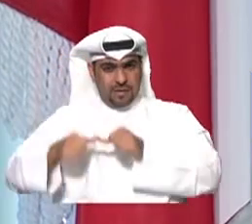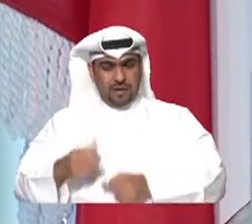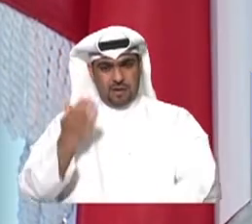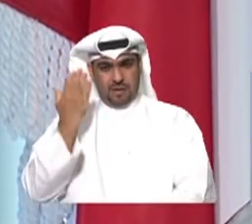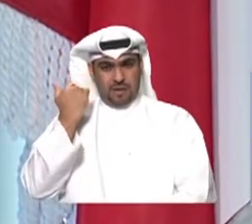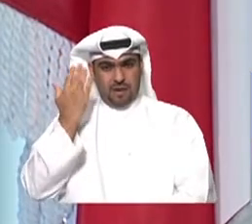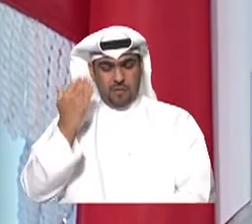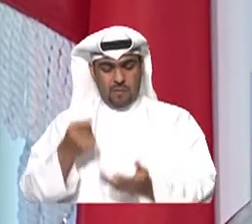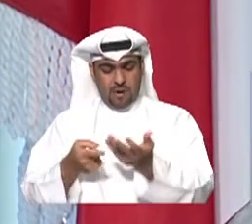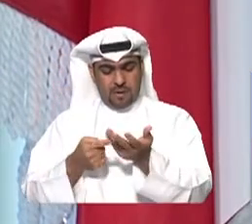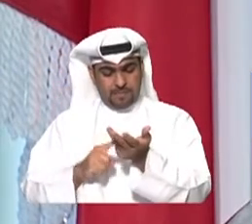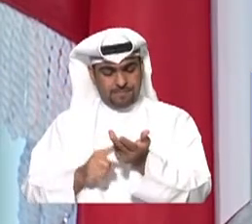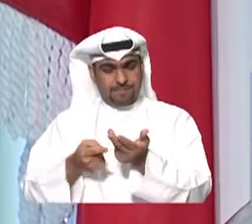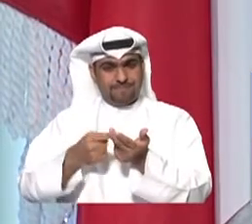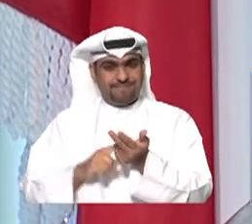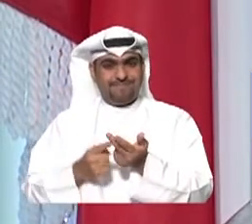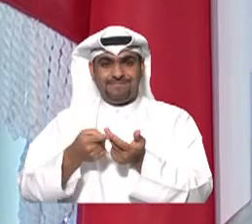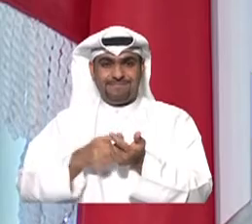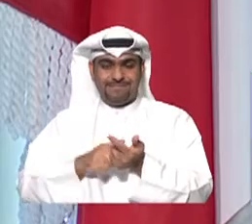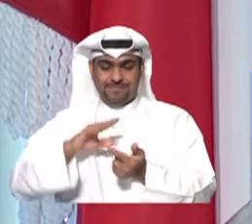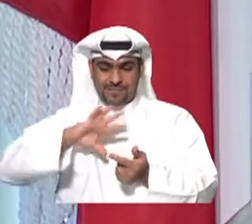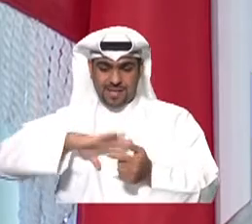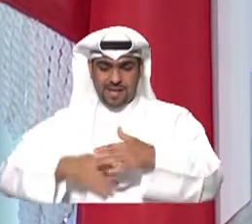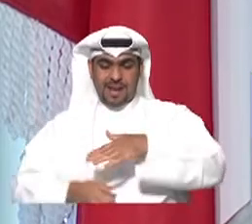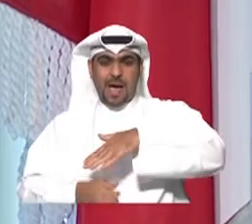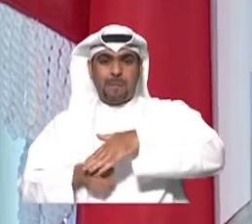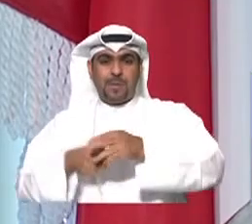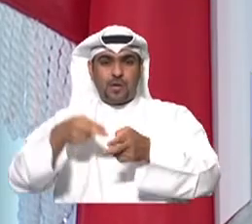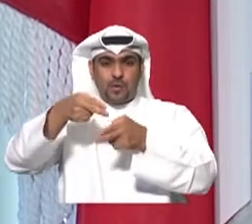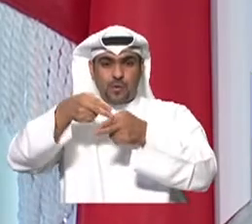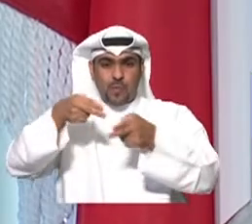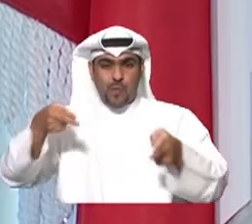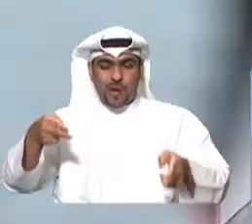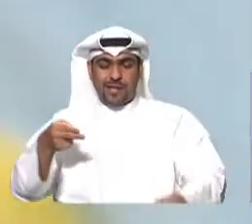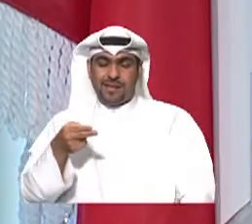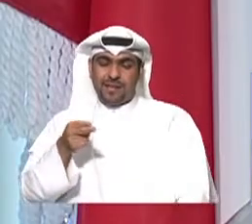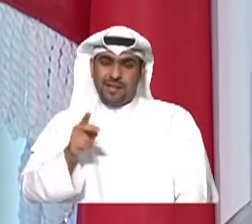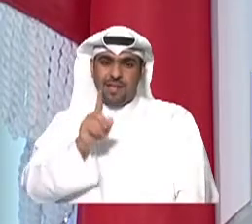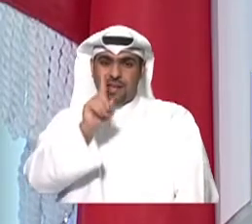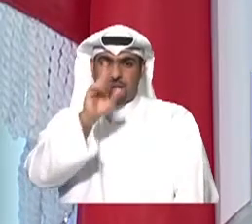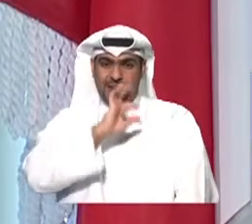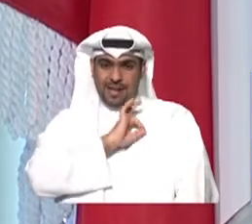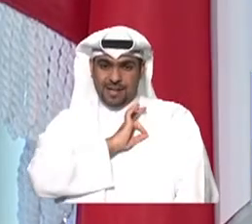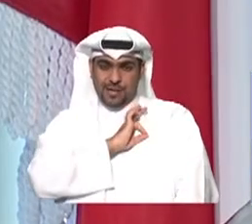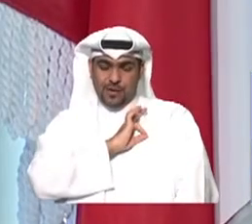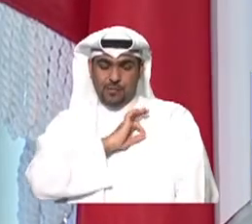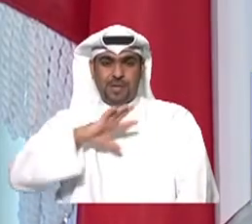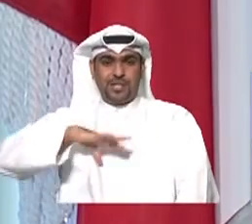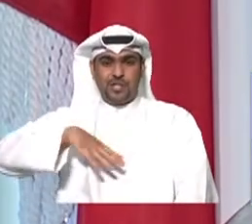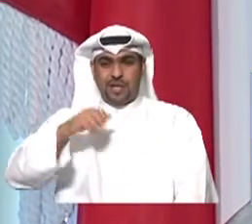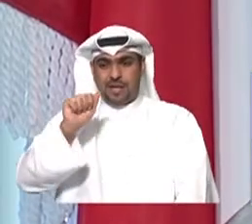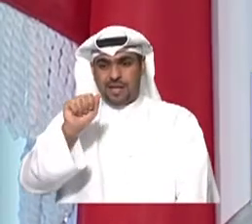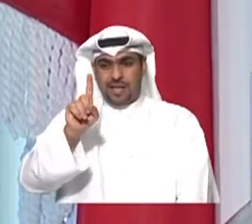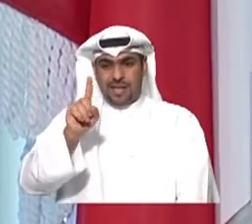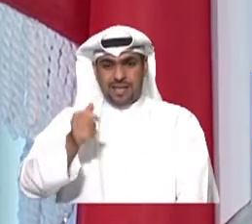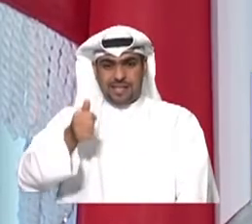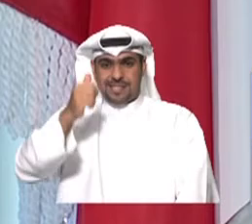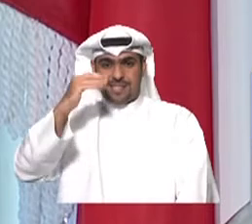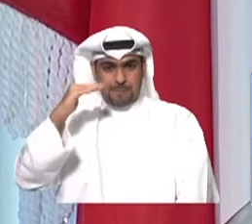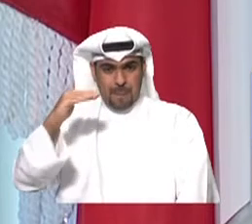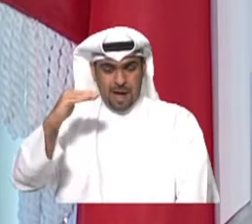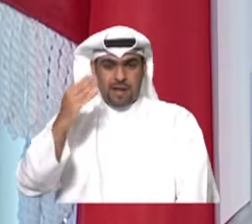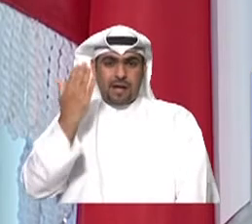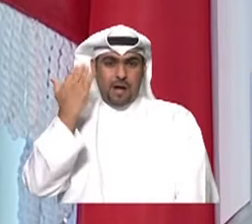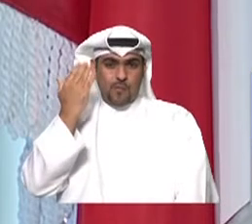الجابر الصباح طيب الله ثراه دعما ورعاية للشباب ليكونوا في الطليعة ومصدر إلهام